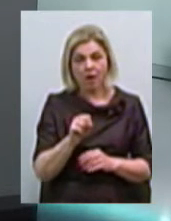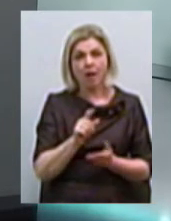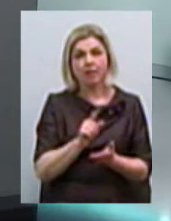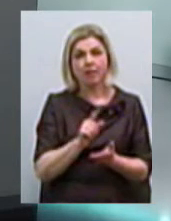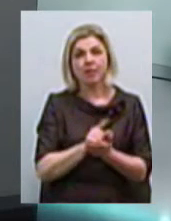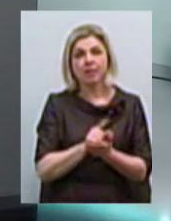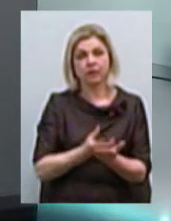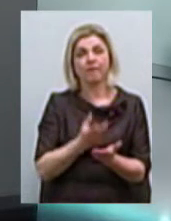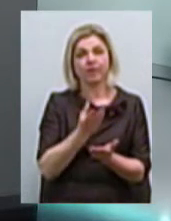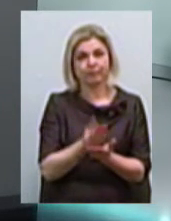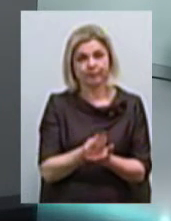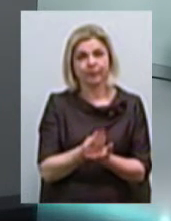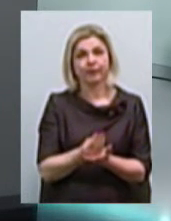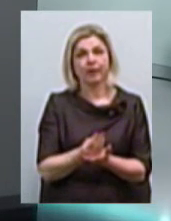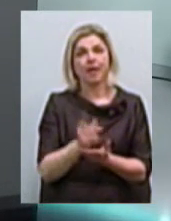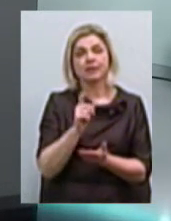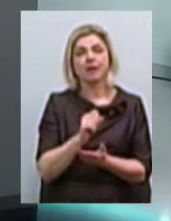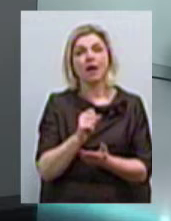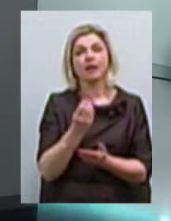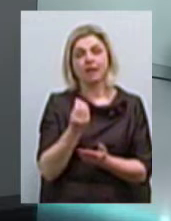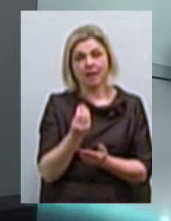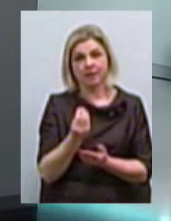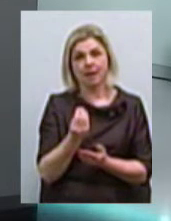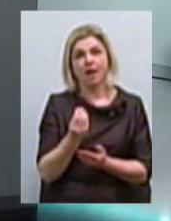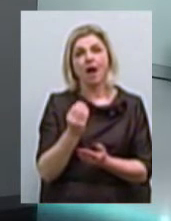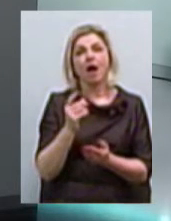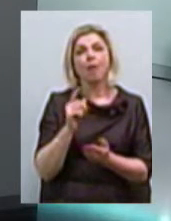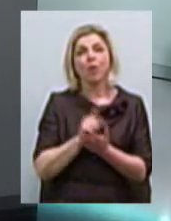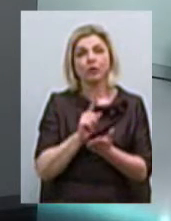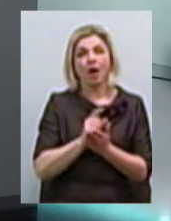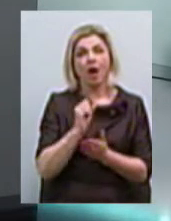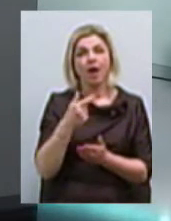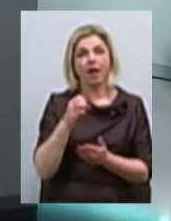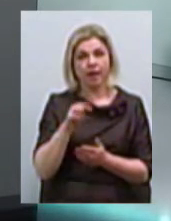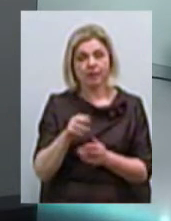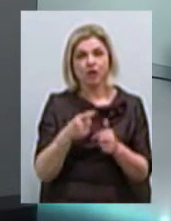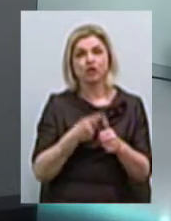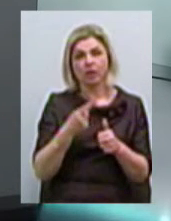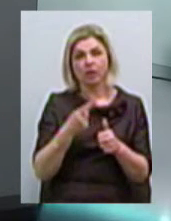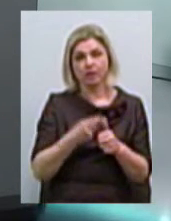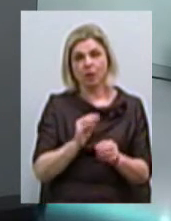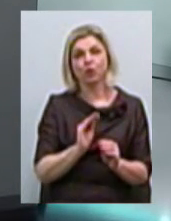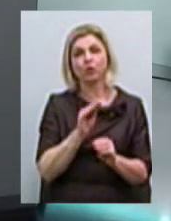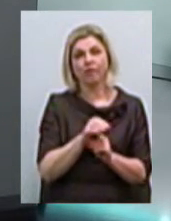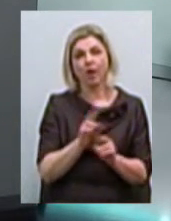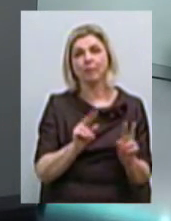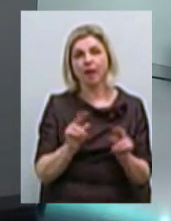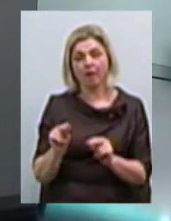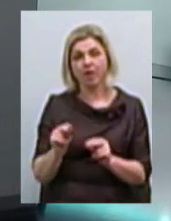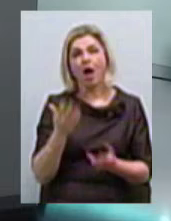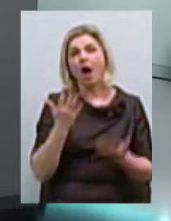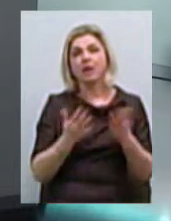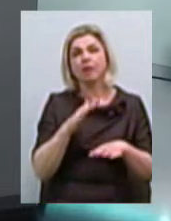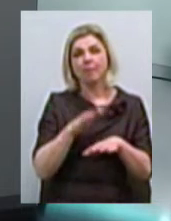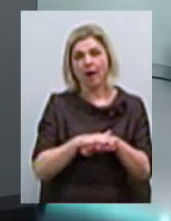зобов'язання фізичної особи, сплачена за рахунок коштів податкового агента, вважається додатковим благом. А якщо банк простив частину